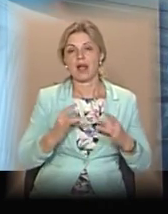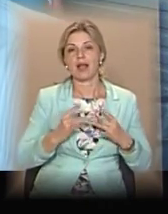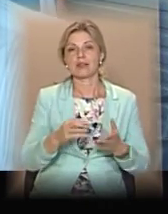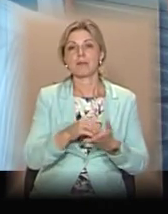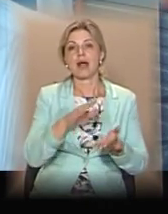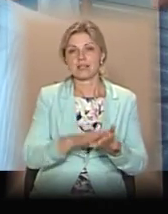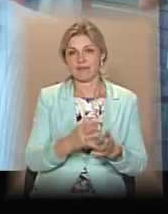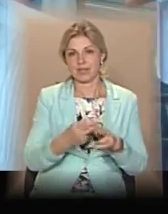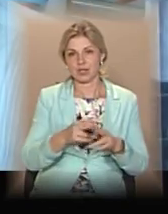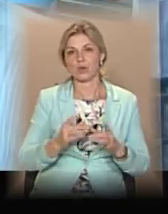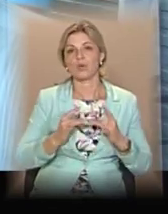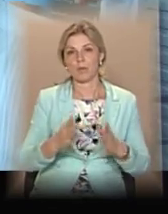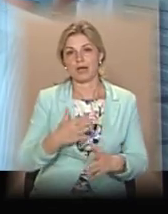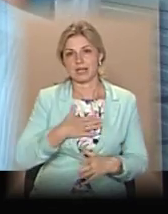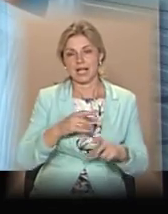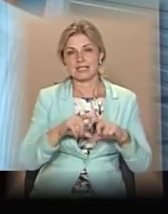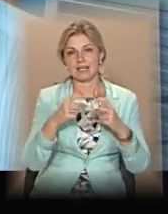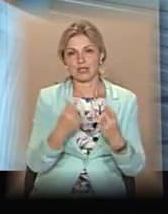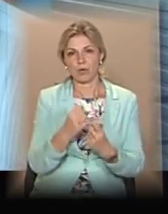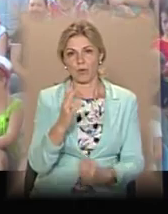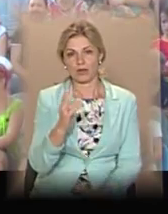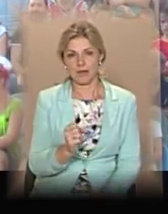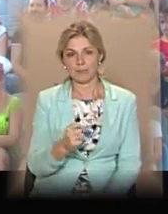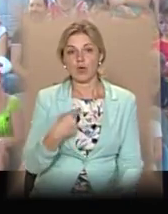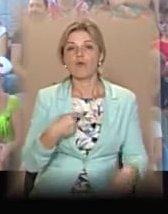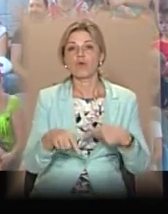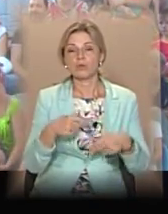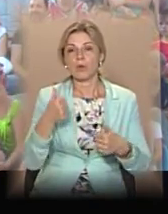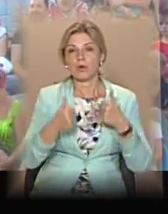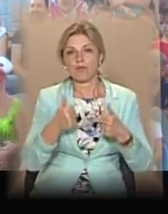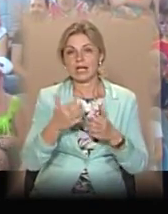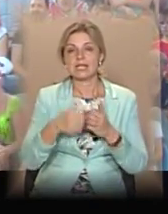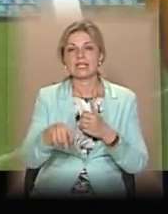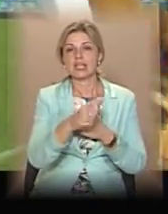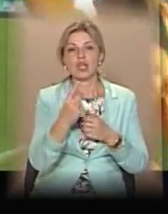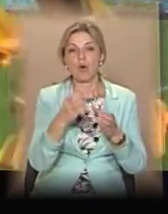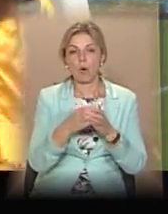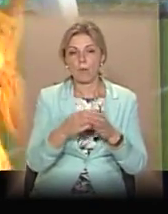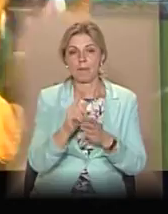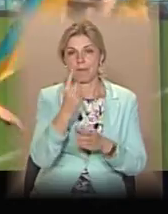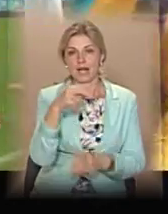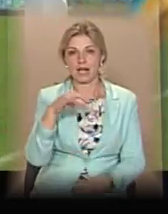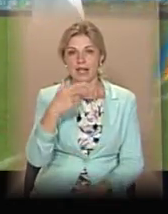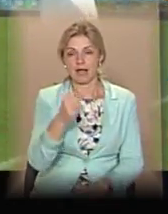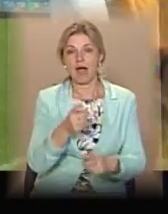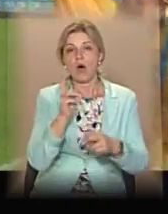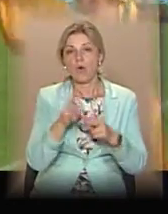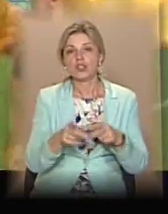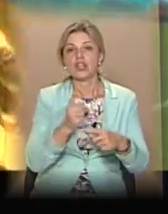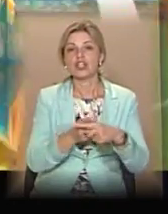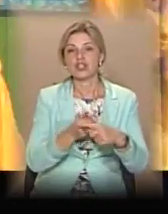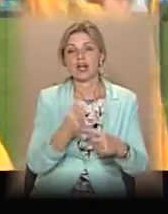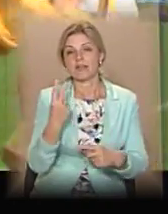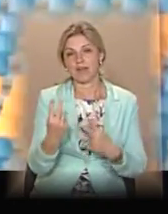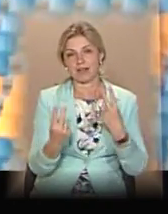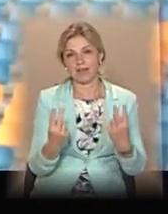відпраздновати цей юбілей нашого стадіону. Футбольний матч серед команд першої ліги завершився вничію з рахунком 2-2.